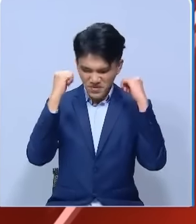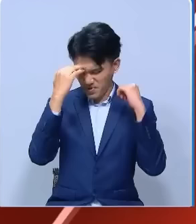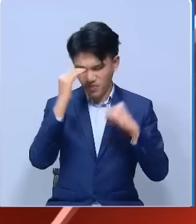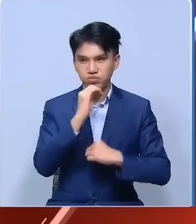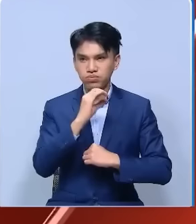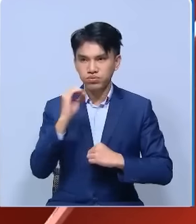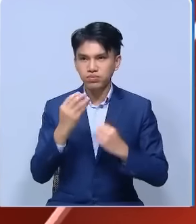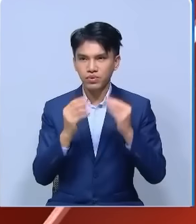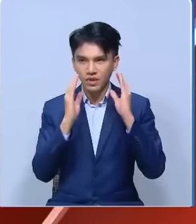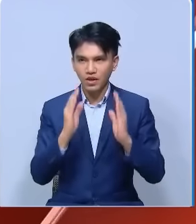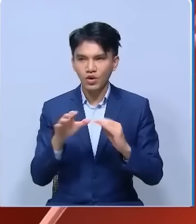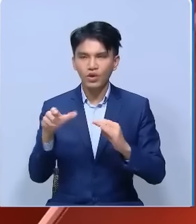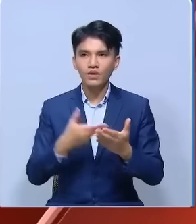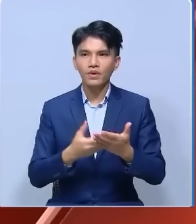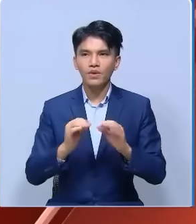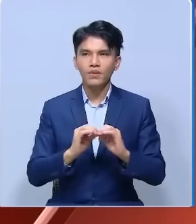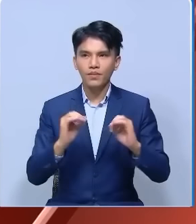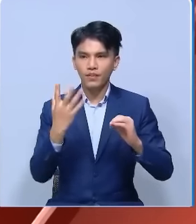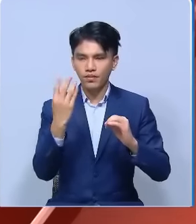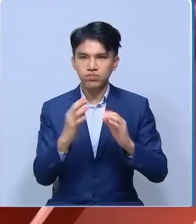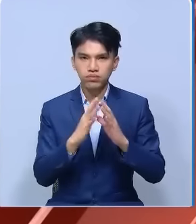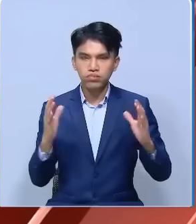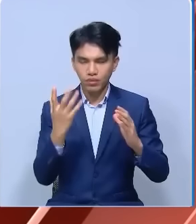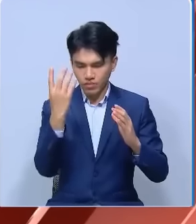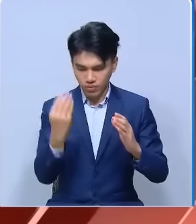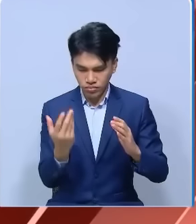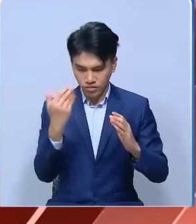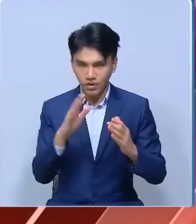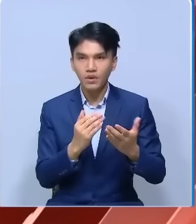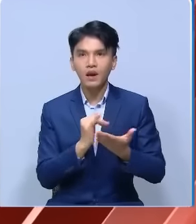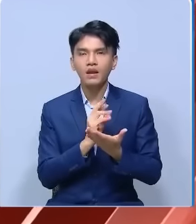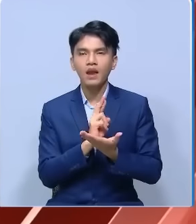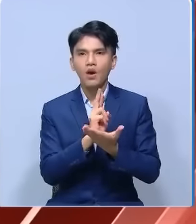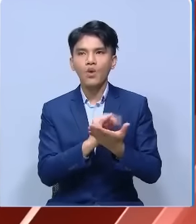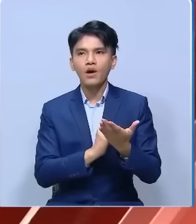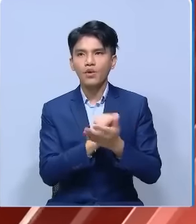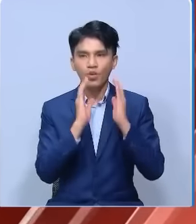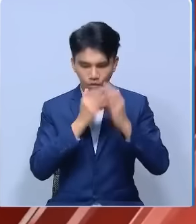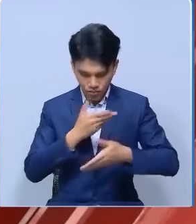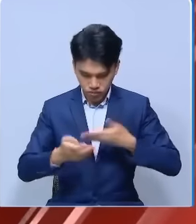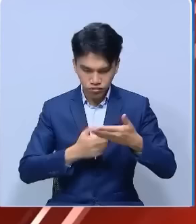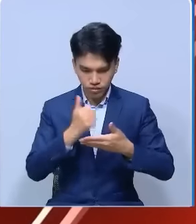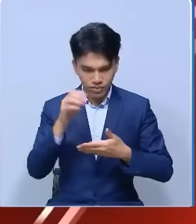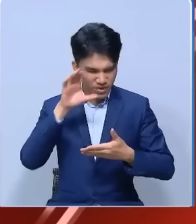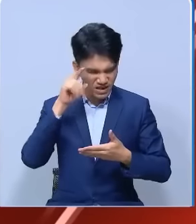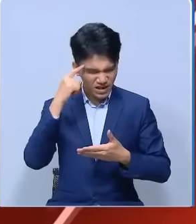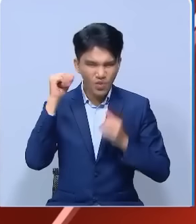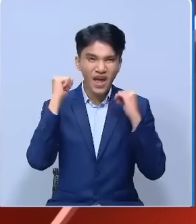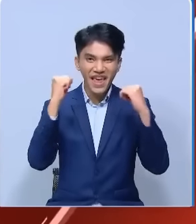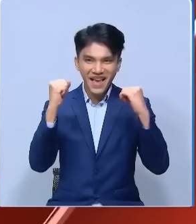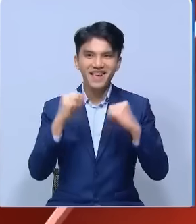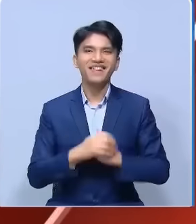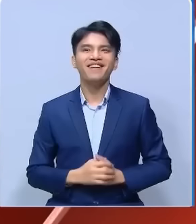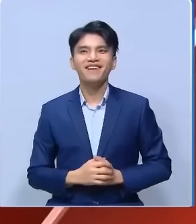00มันจะเป็นเลขคนไม่ค่อยมีใครเอาแล้วมันก็จะเหลือค้างแผงพอเหลือค้างแผงเวลาถูกรางวัลใครได ้ ก็คนขายเชื่อเมื่อวานได้เฮกันหลายคน